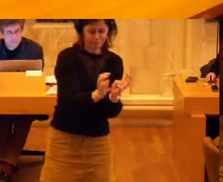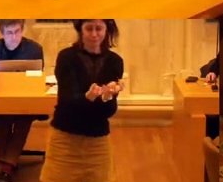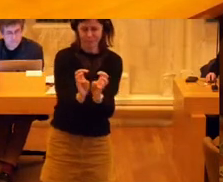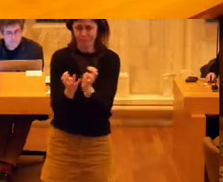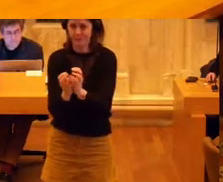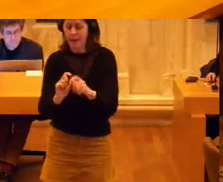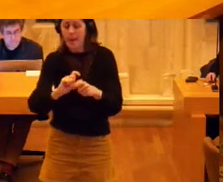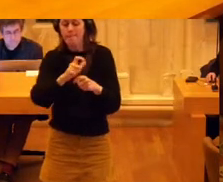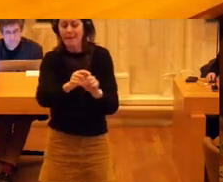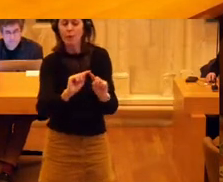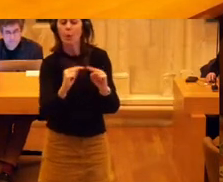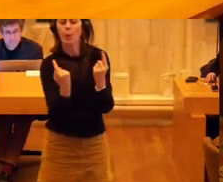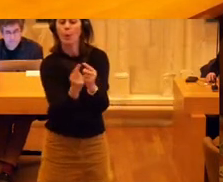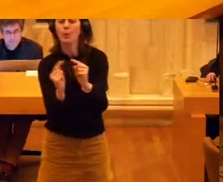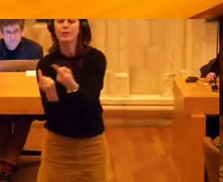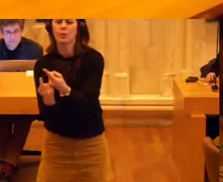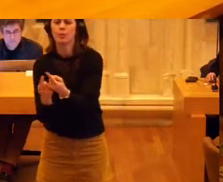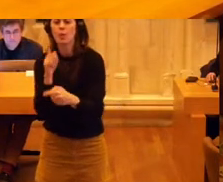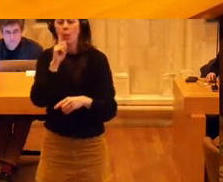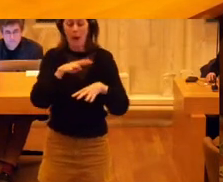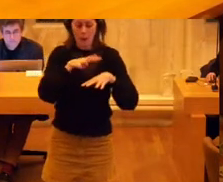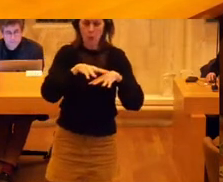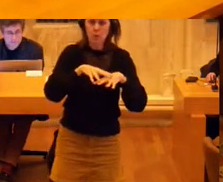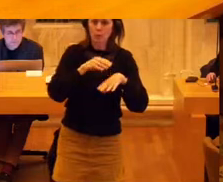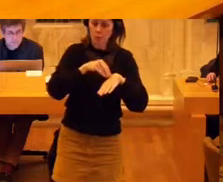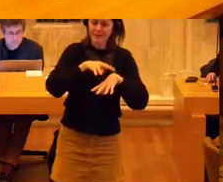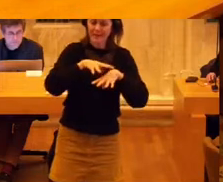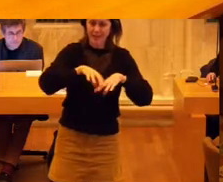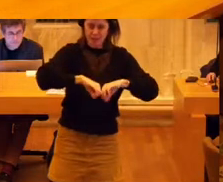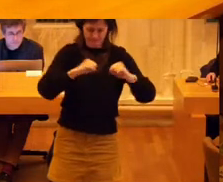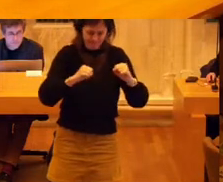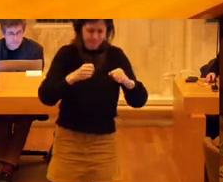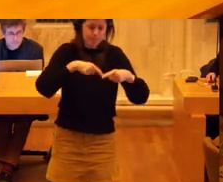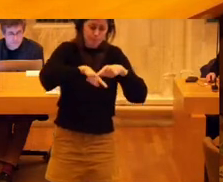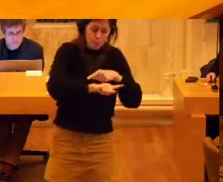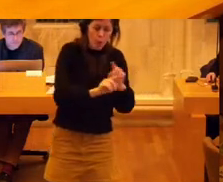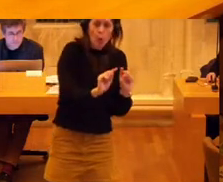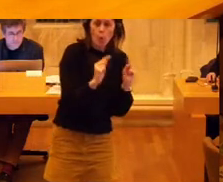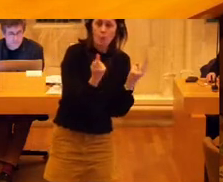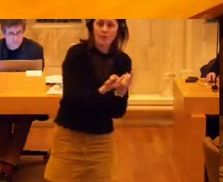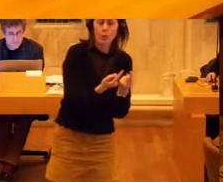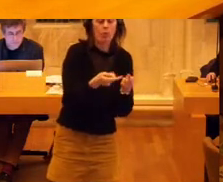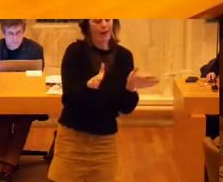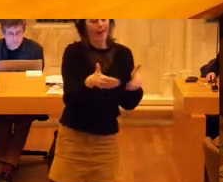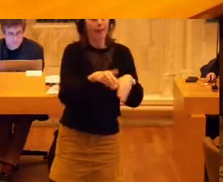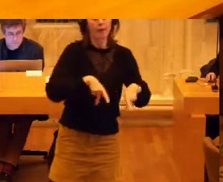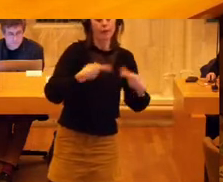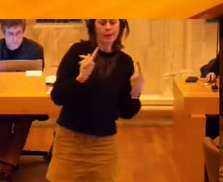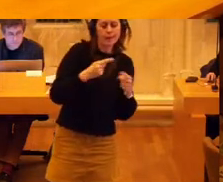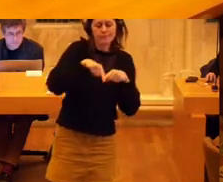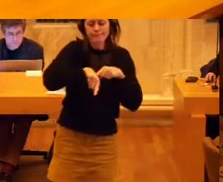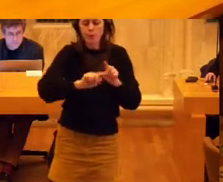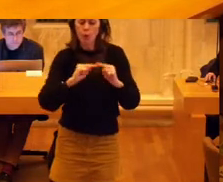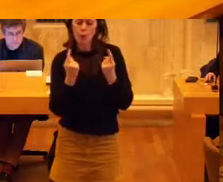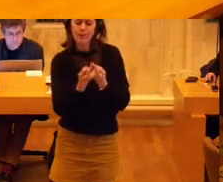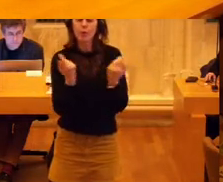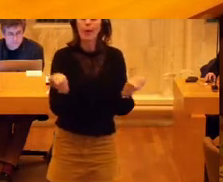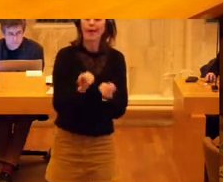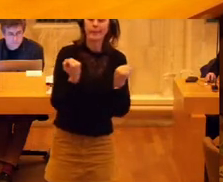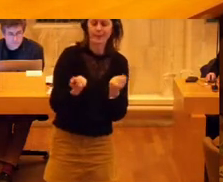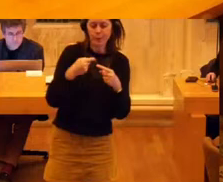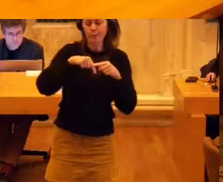commissions. Puisque dans chaque conseil de quartier, on a une commission cadre de vie, une commission animation, une commission